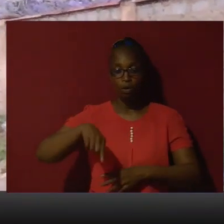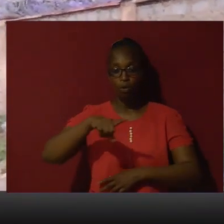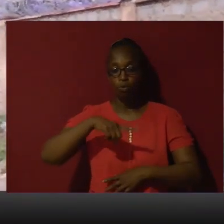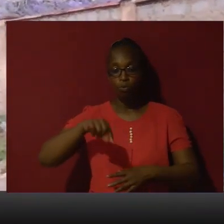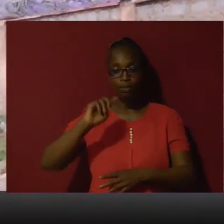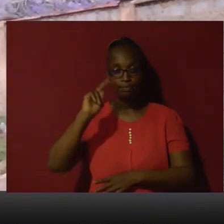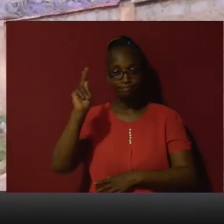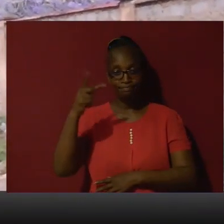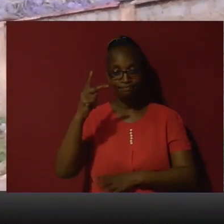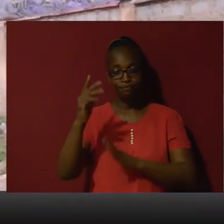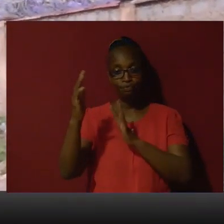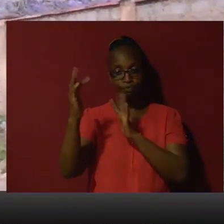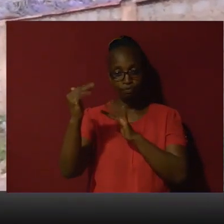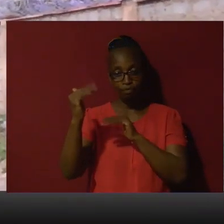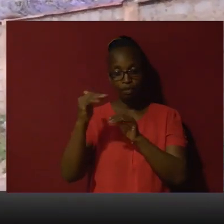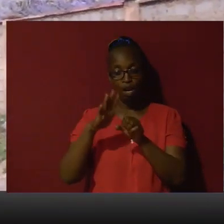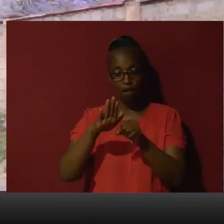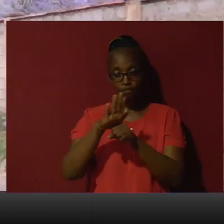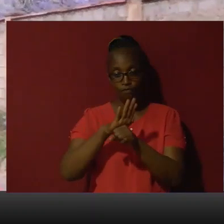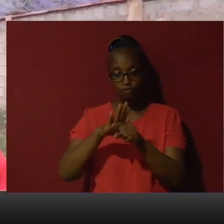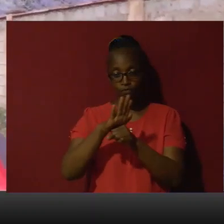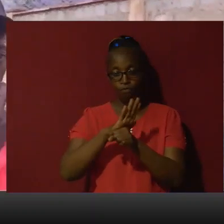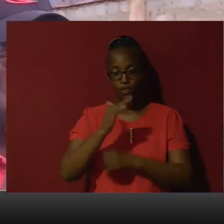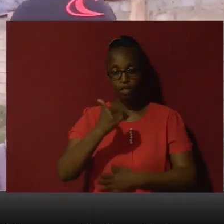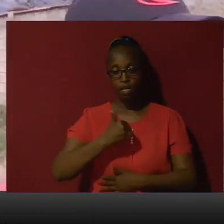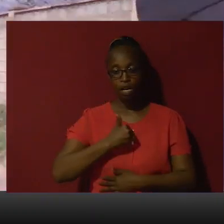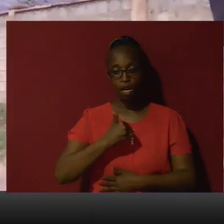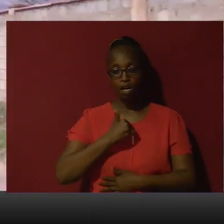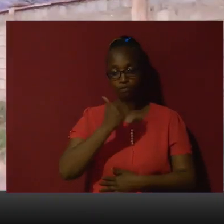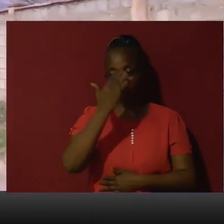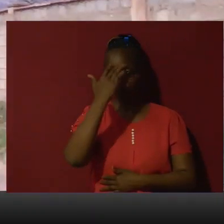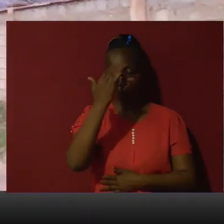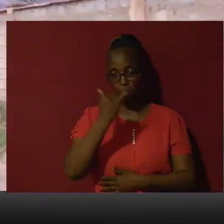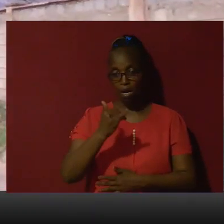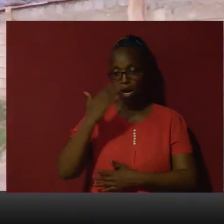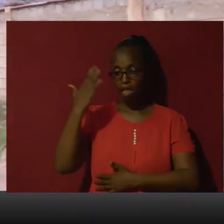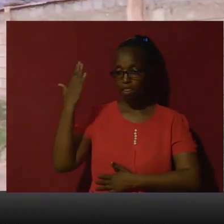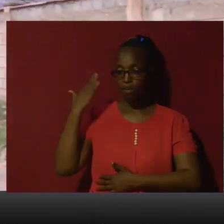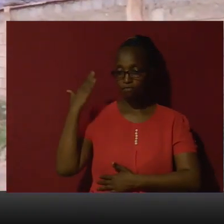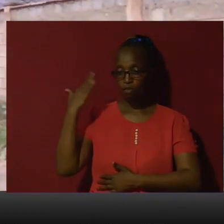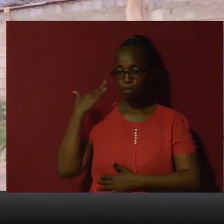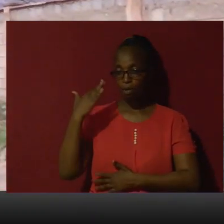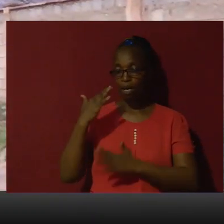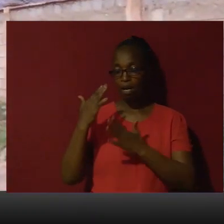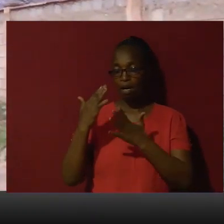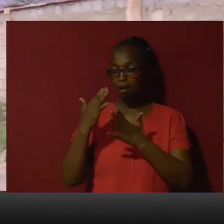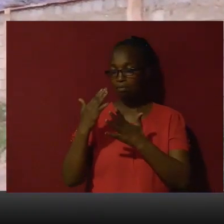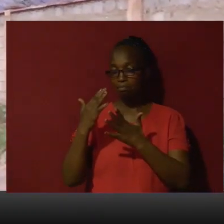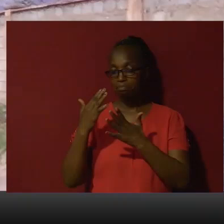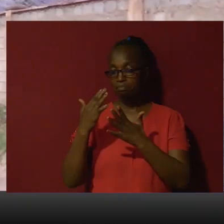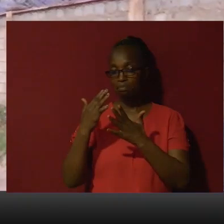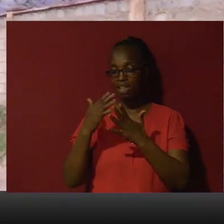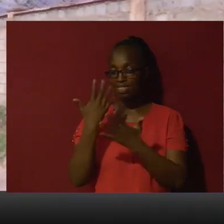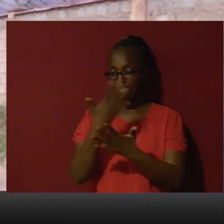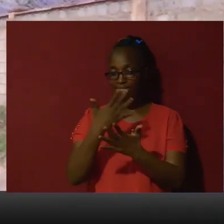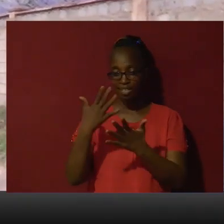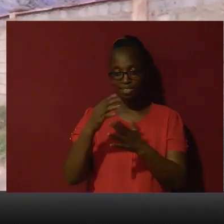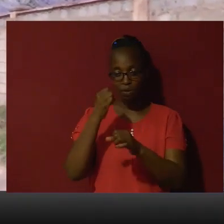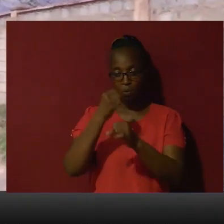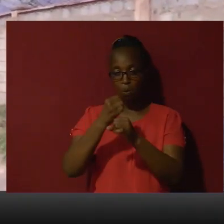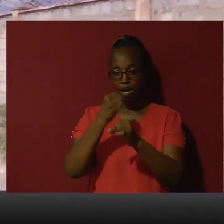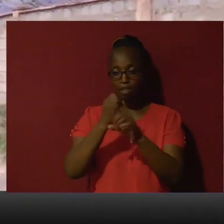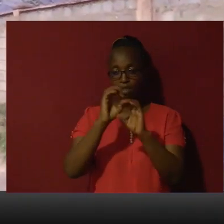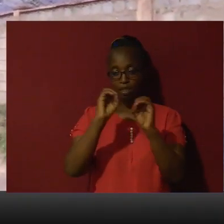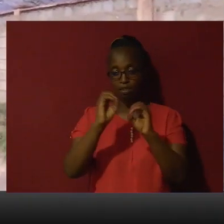matumaini kwa sababu sasa huyu mwingine mambo hayakwenda vile watu walikuwa wanatarajia. Lakini wacha